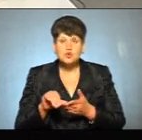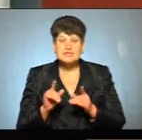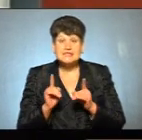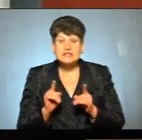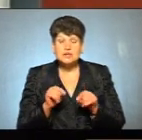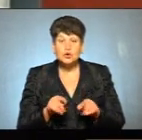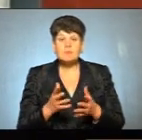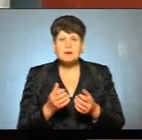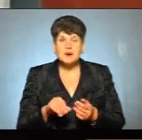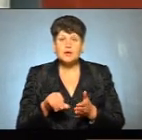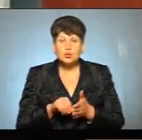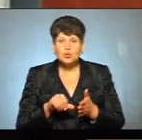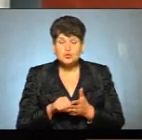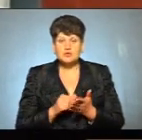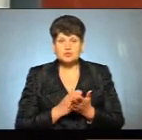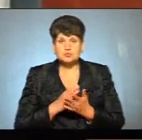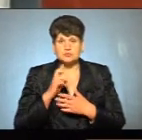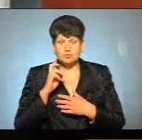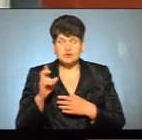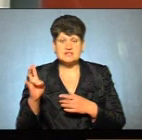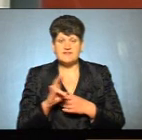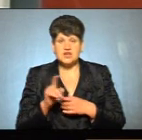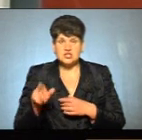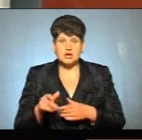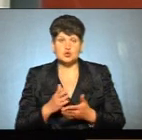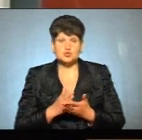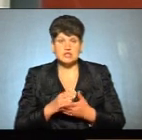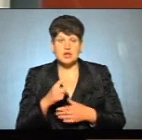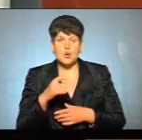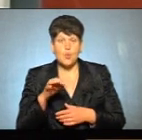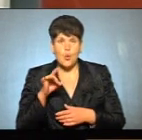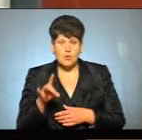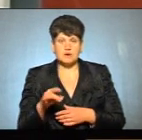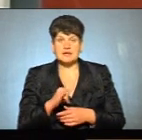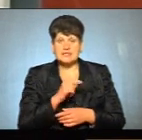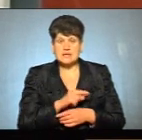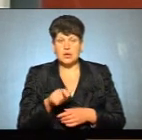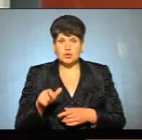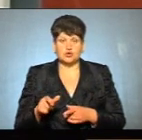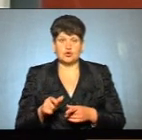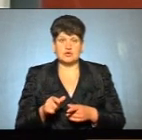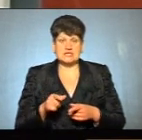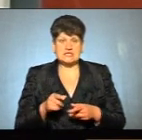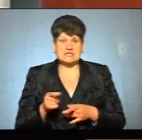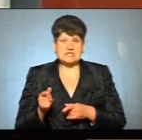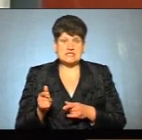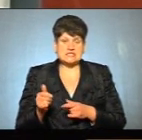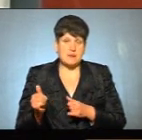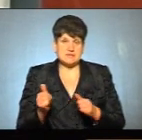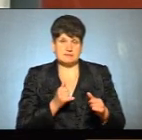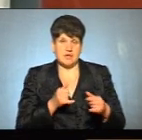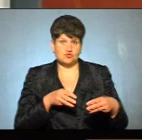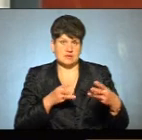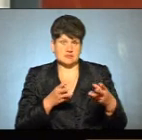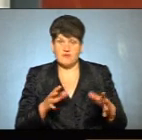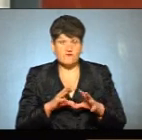хто приймають участь безпосередньо у богослужінні, тобто священнослужителі, хор і ті люди, які забезпечують трансляцію. Все. Просто